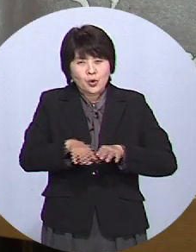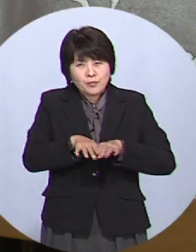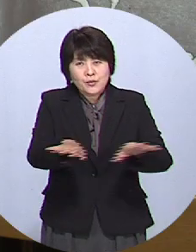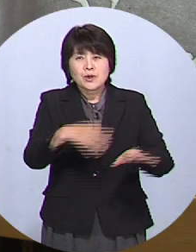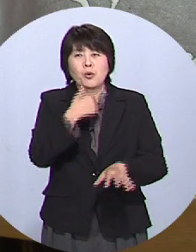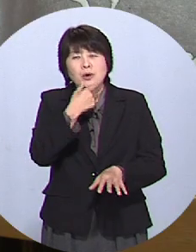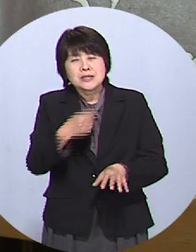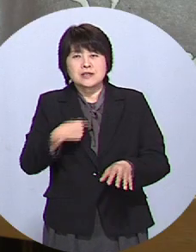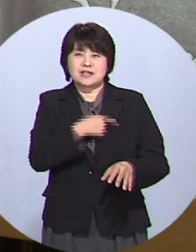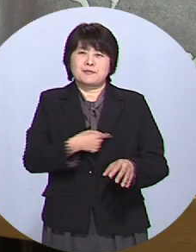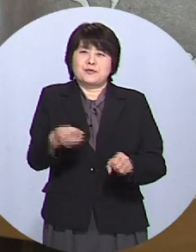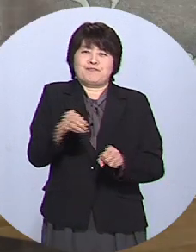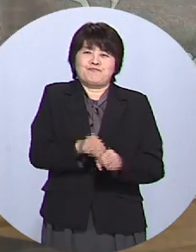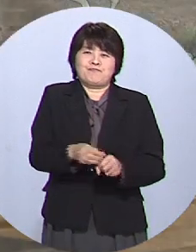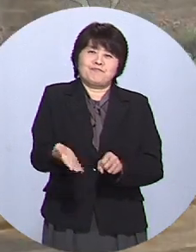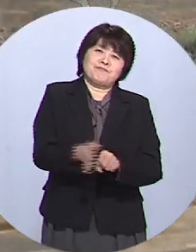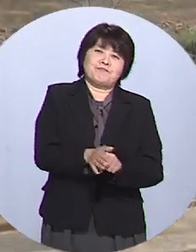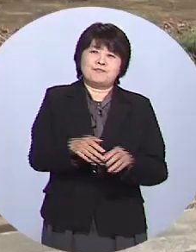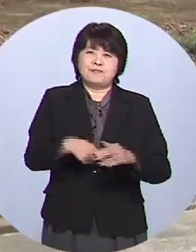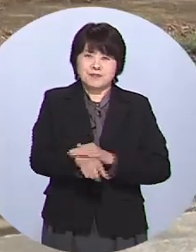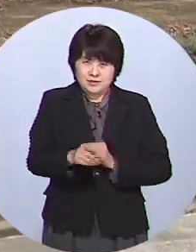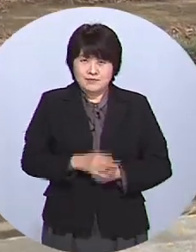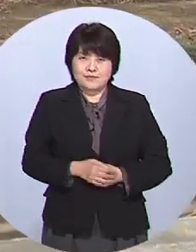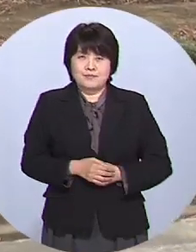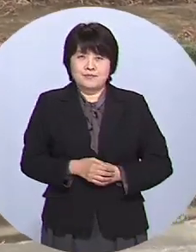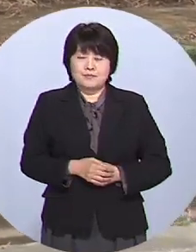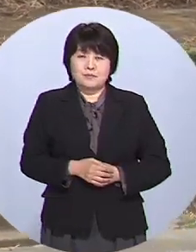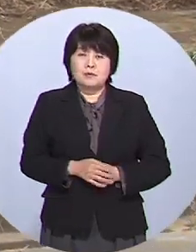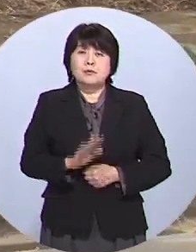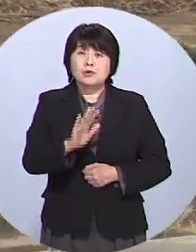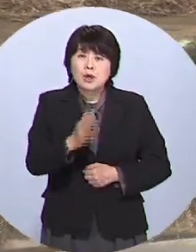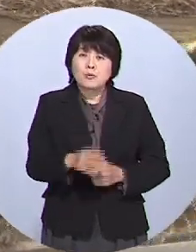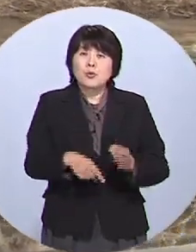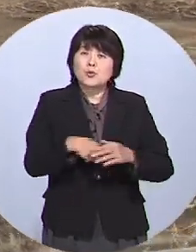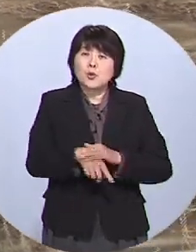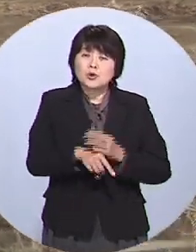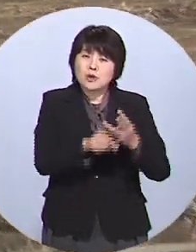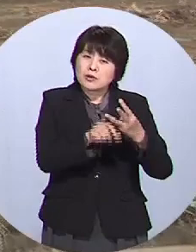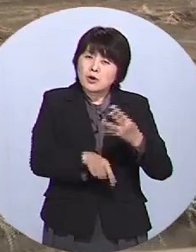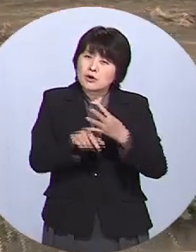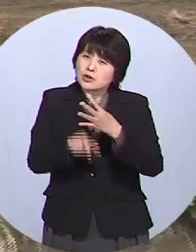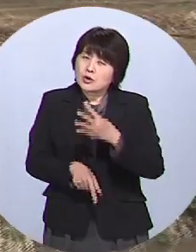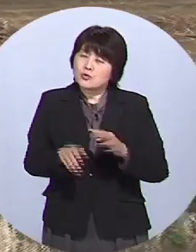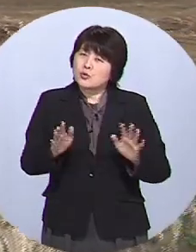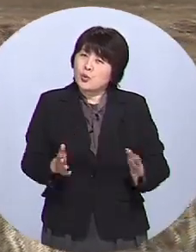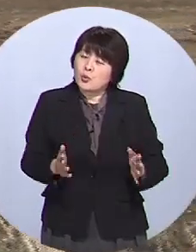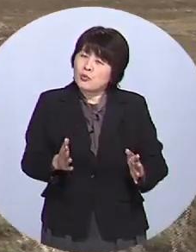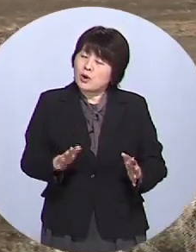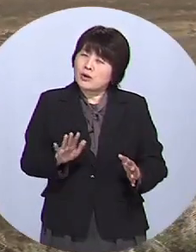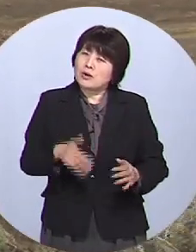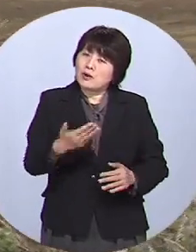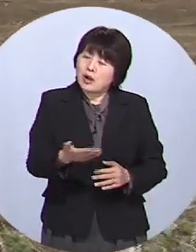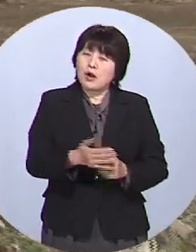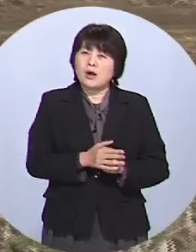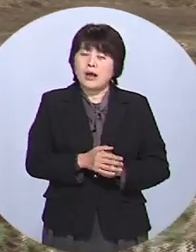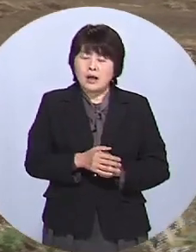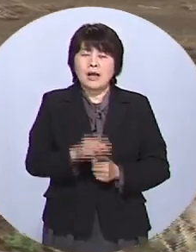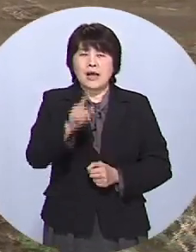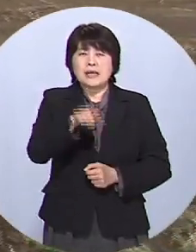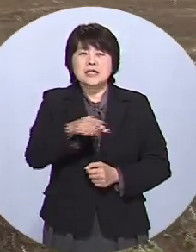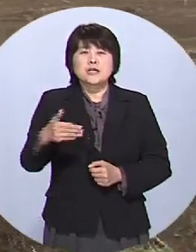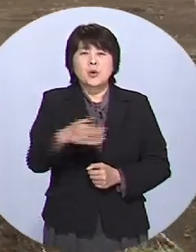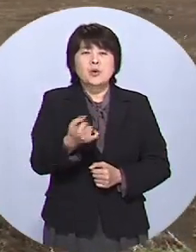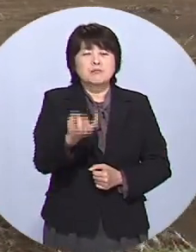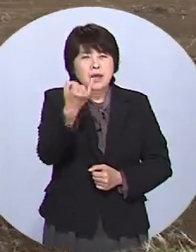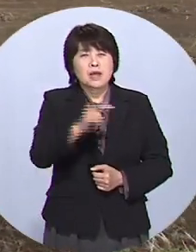という思いを込めて作られました。ちなみになぜこの時期が絵本週間なのかというと、人魚姫やマッチ売りの少女など